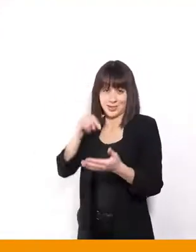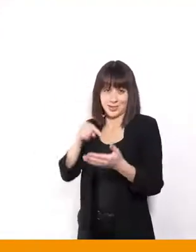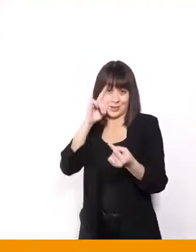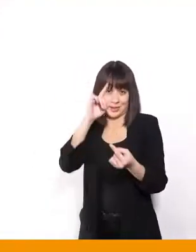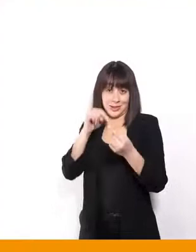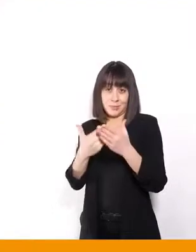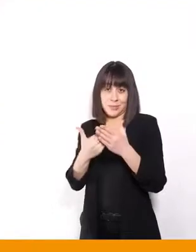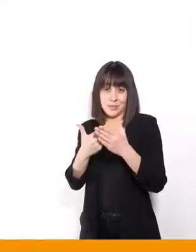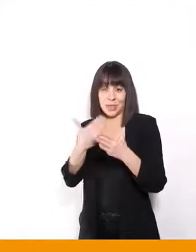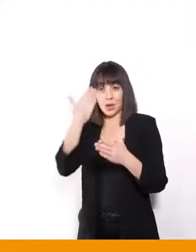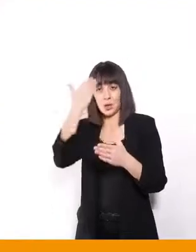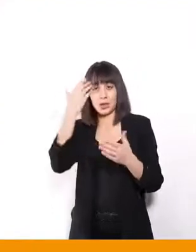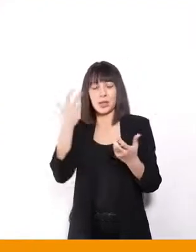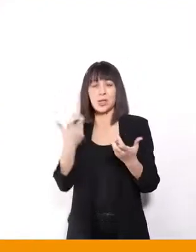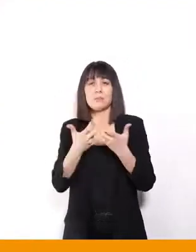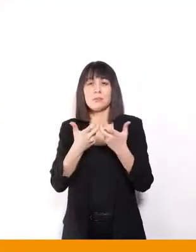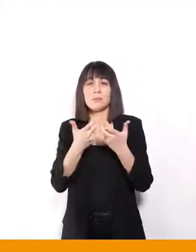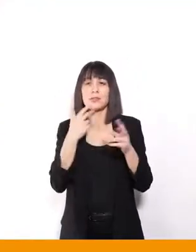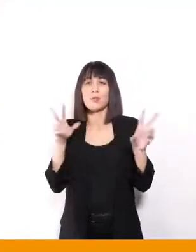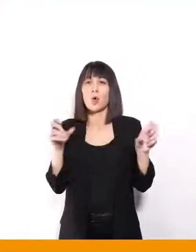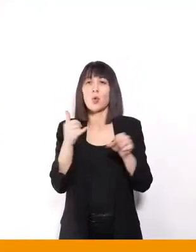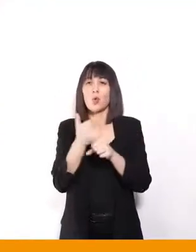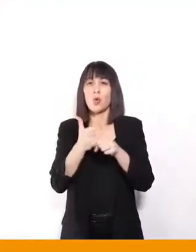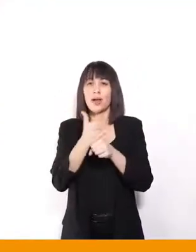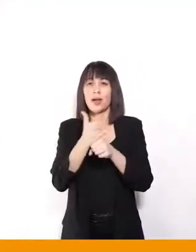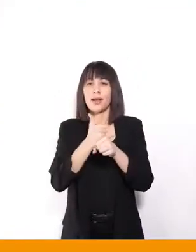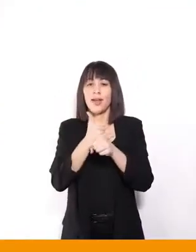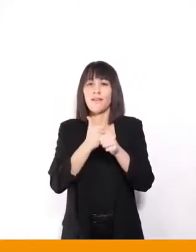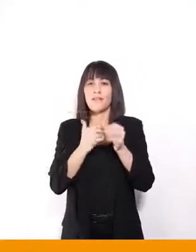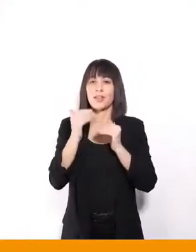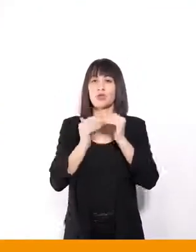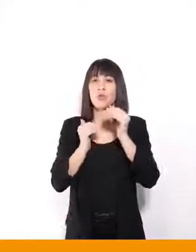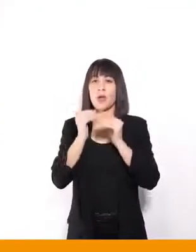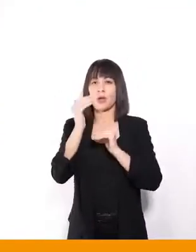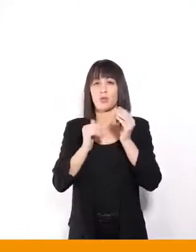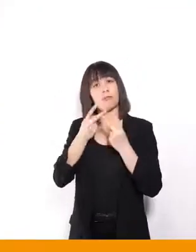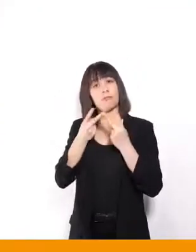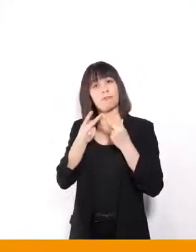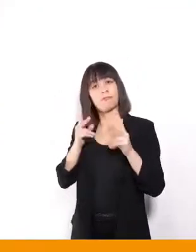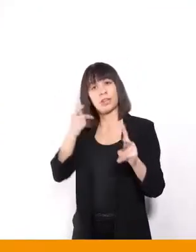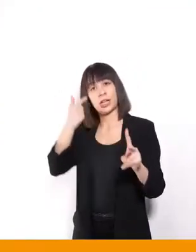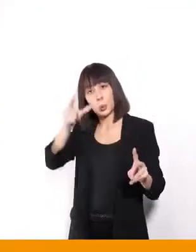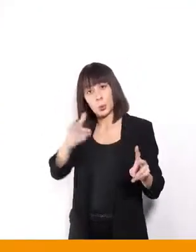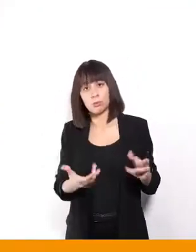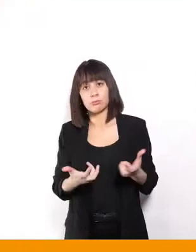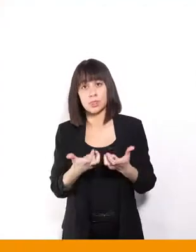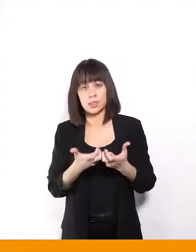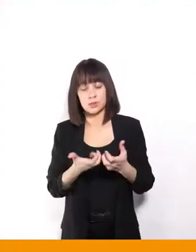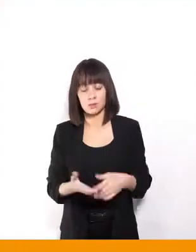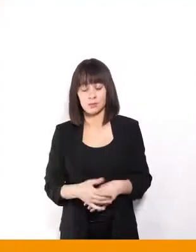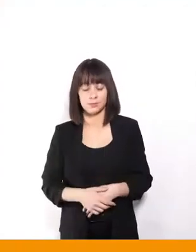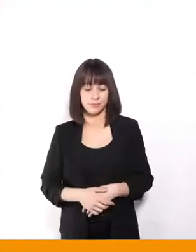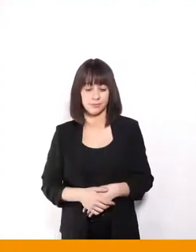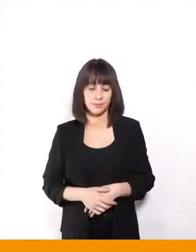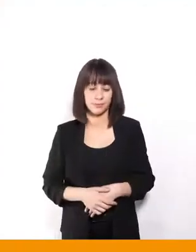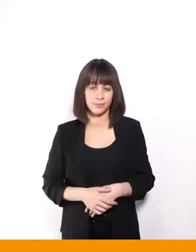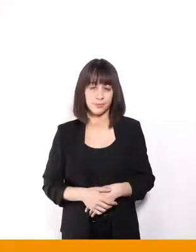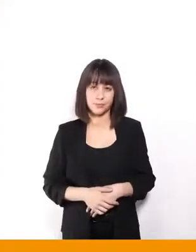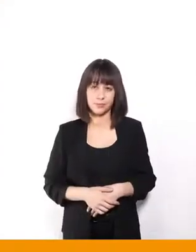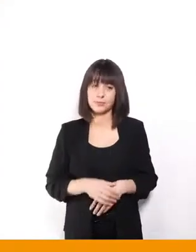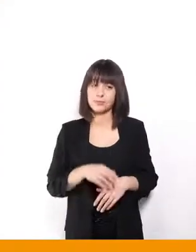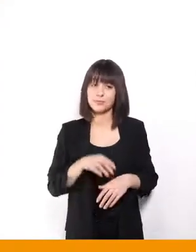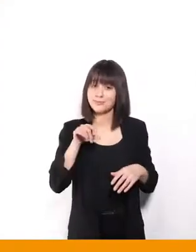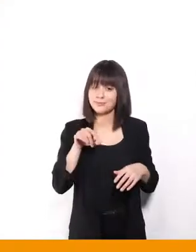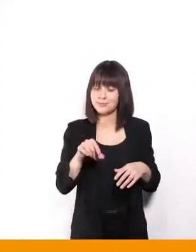Le Café Joyeux, enfin, les Cafés Joyeux à Lyon, par exemple, qui est à la fois qui est une structure